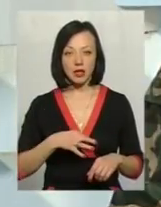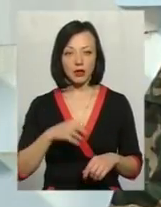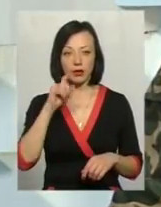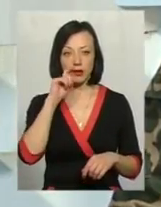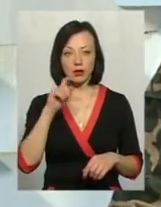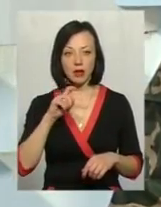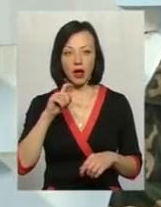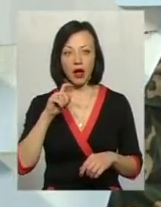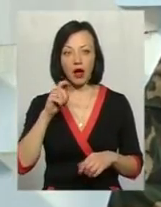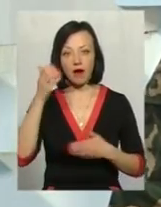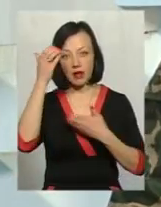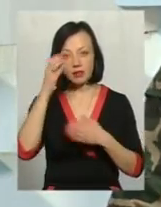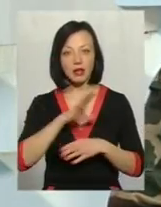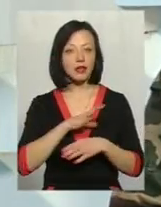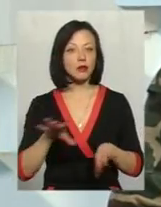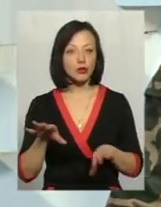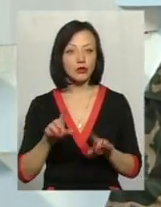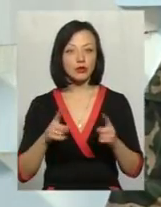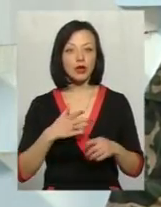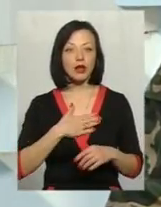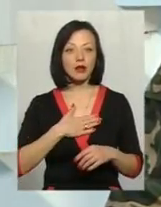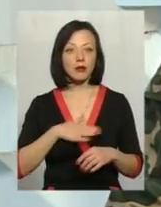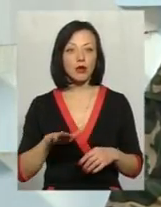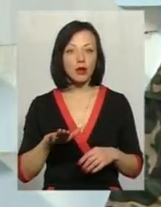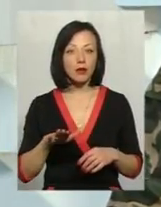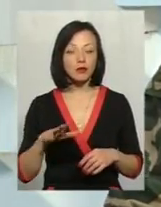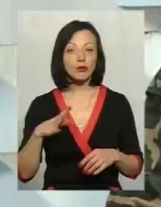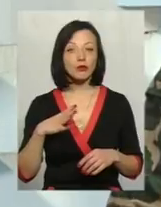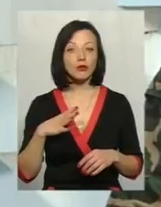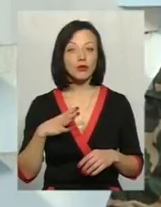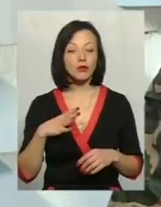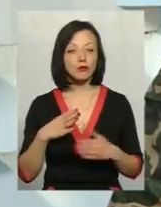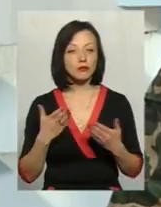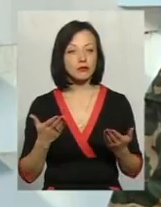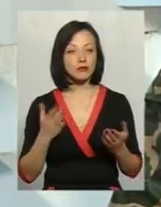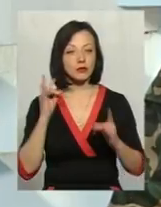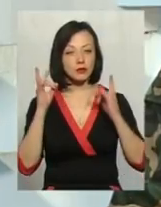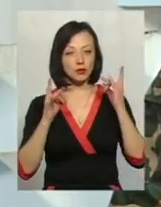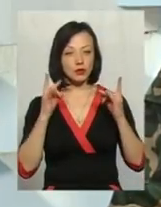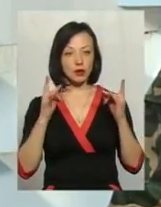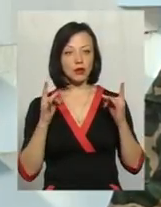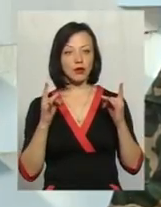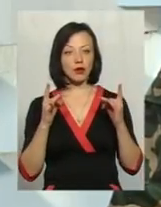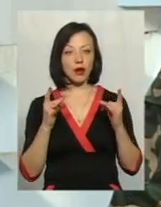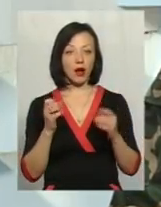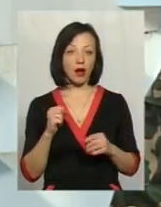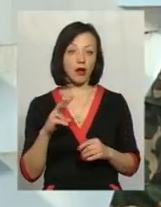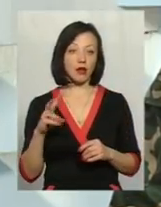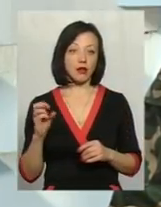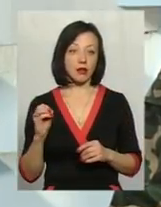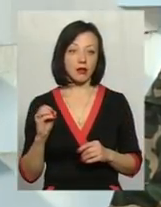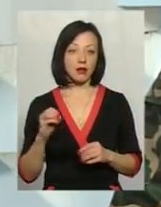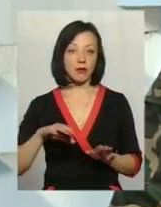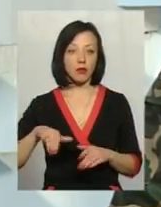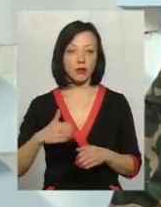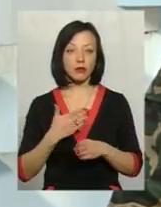Україні Афганістану не було. Це дуже неприємно було, ну, поначалу зрозуміло. От, але